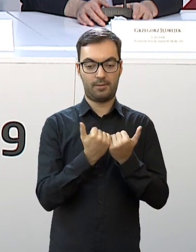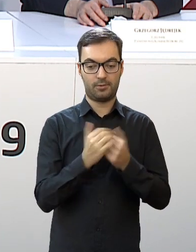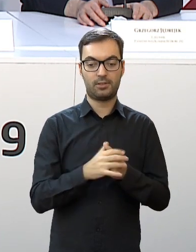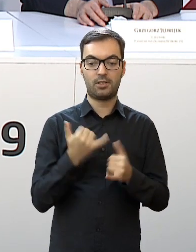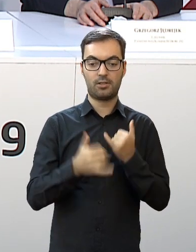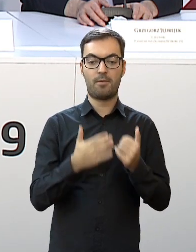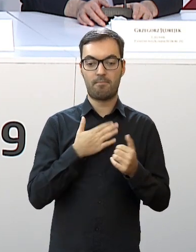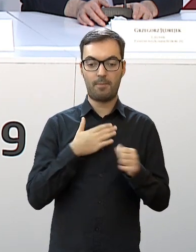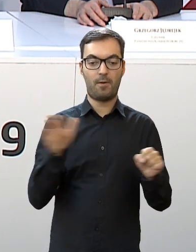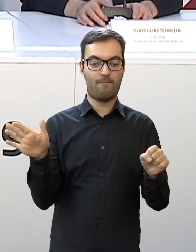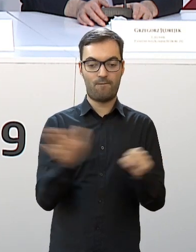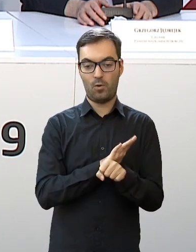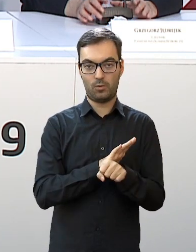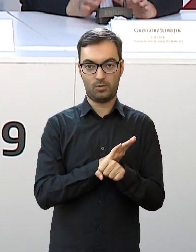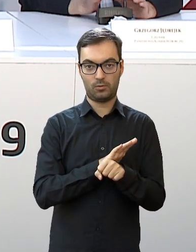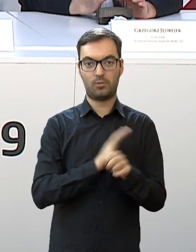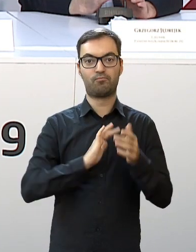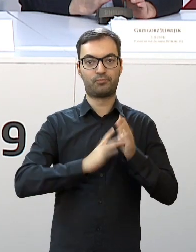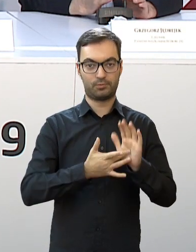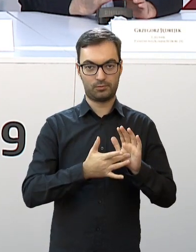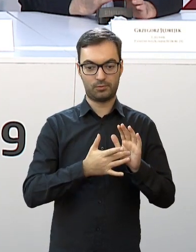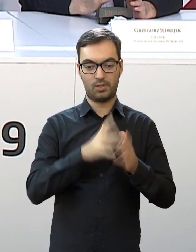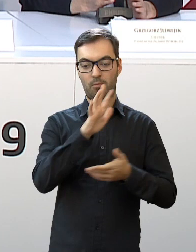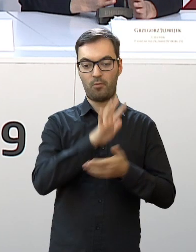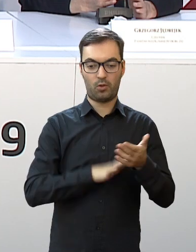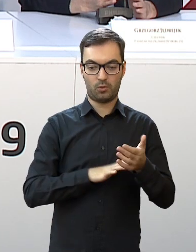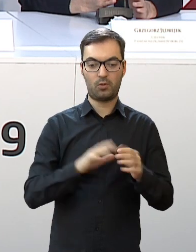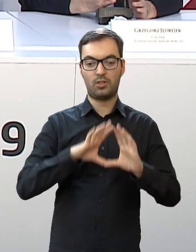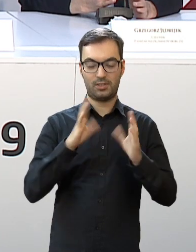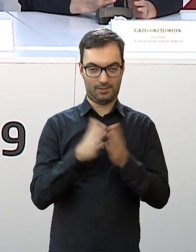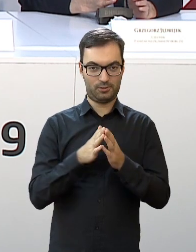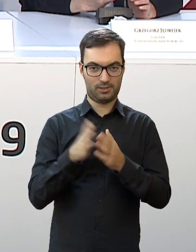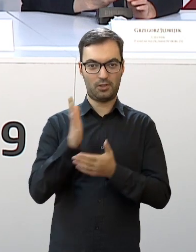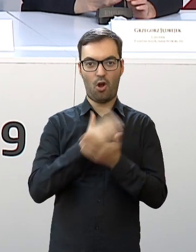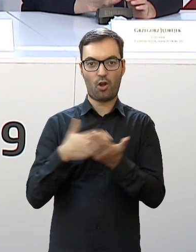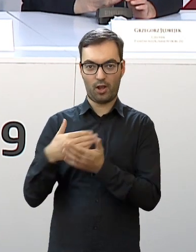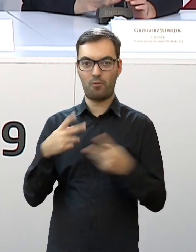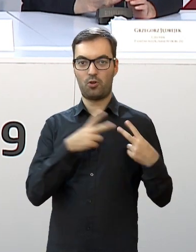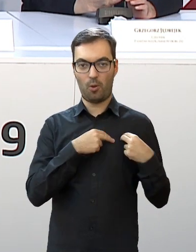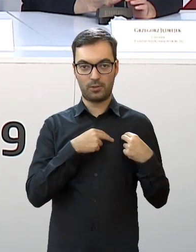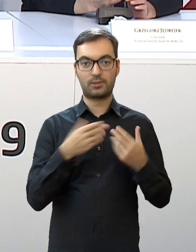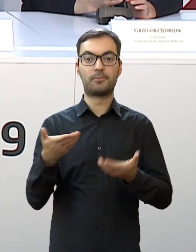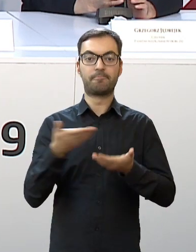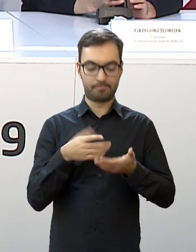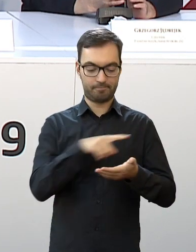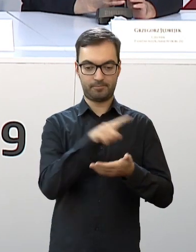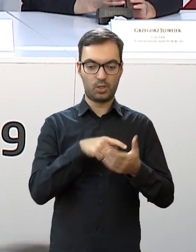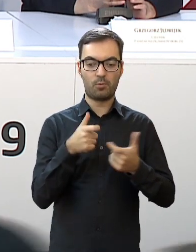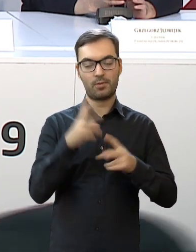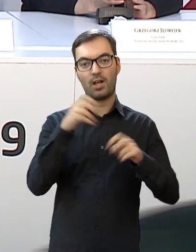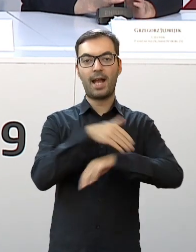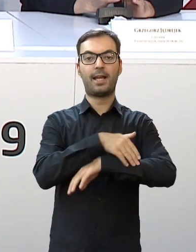mieli komplet protokołów, czyli 41 Okręgowych Komisji Wyborczych, to ustalimy tak zwane progi.